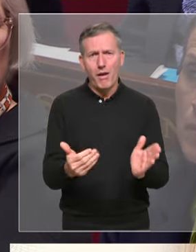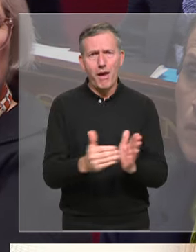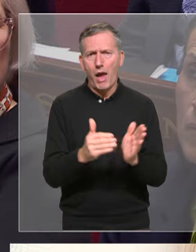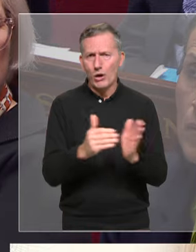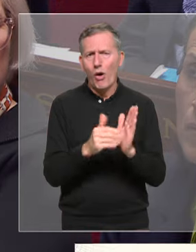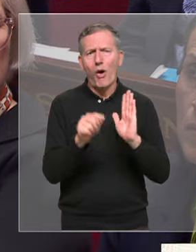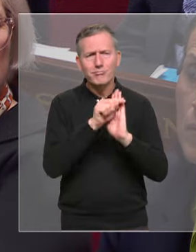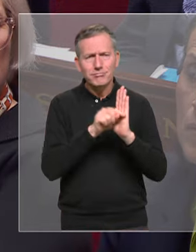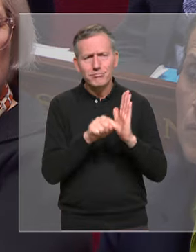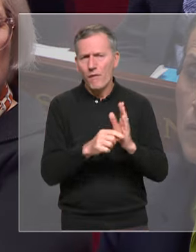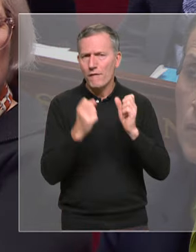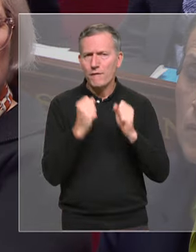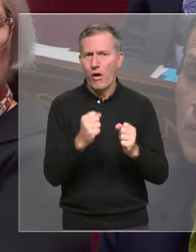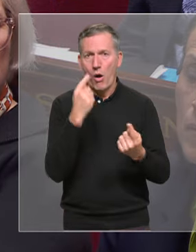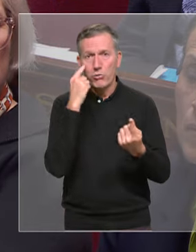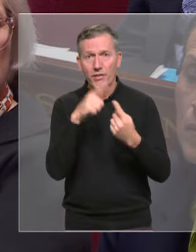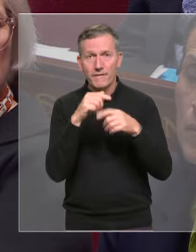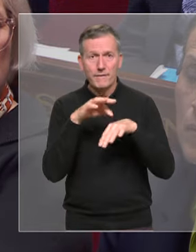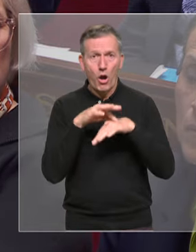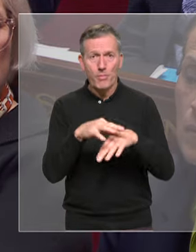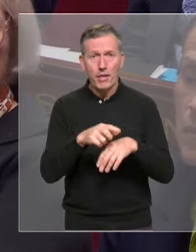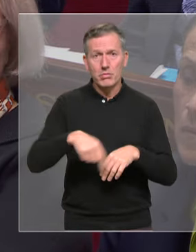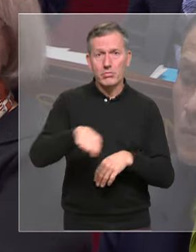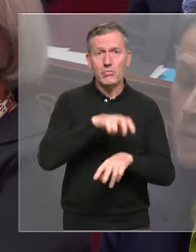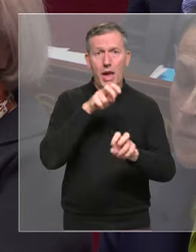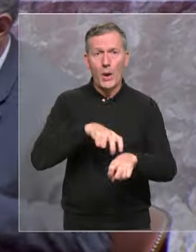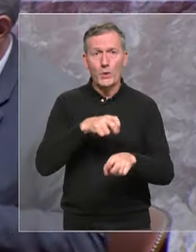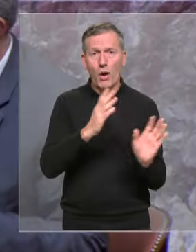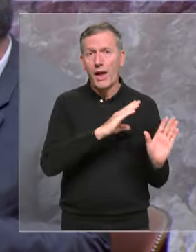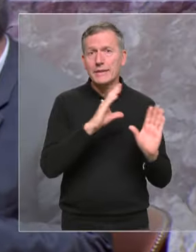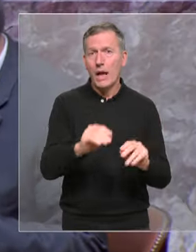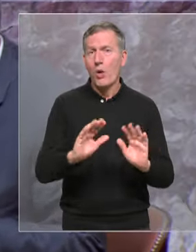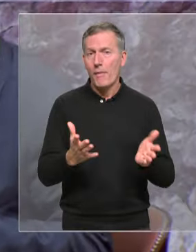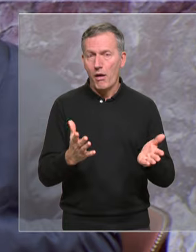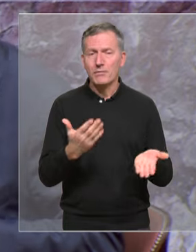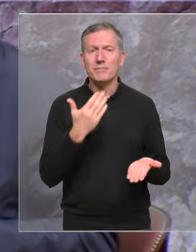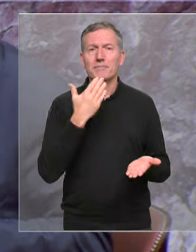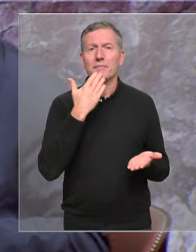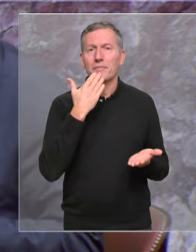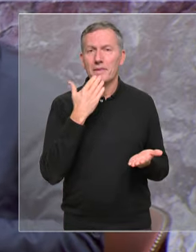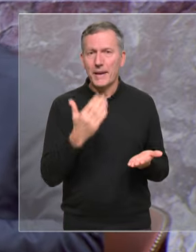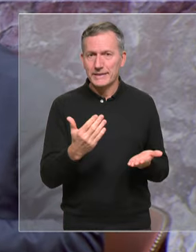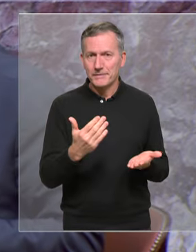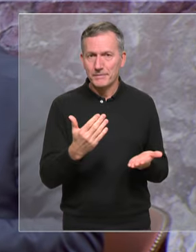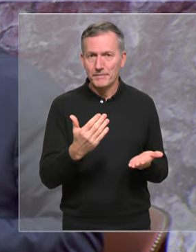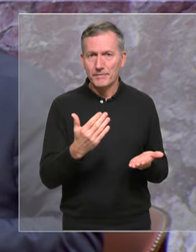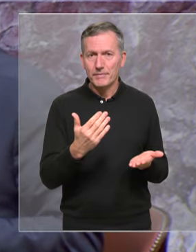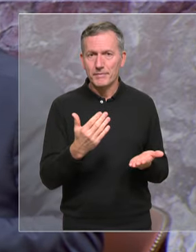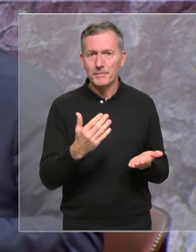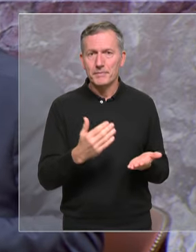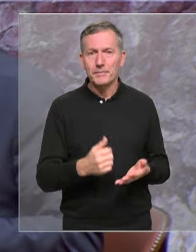des mesures fortes pour accompagner nos agriculteurs et leur installation. Je vous remercie.